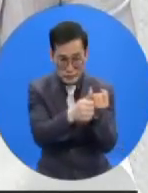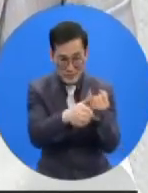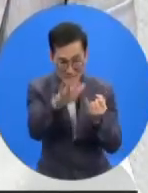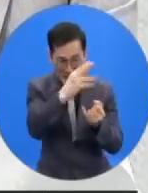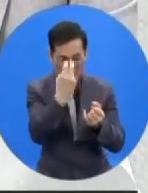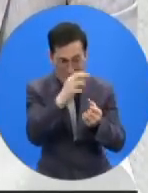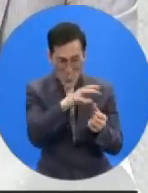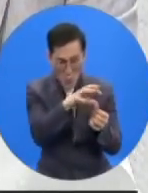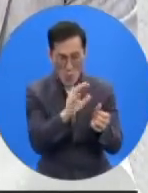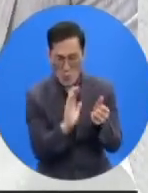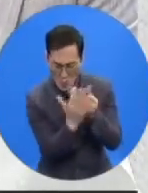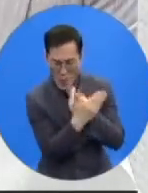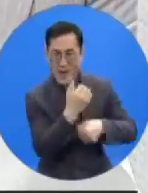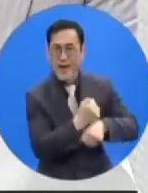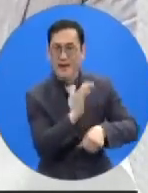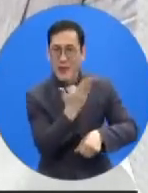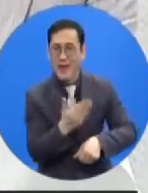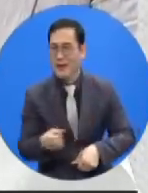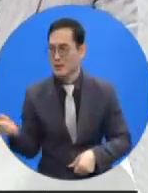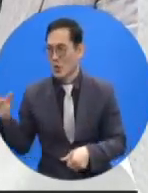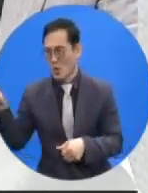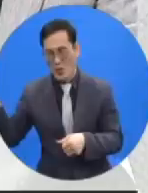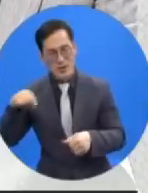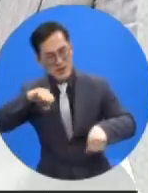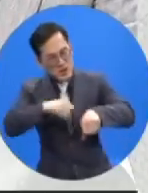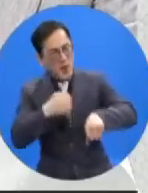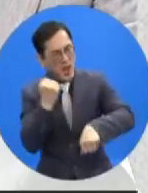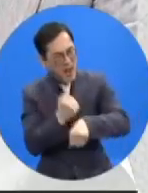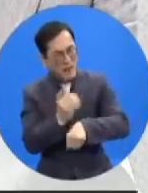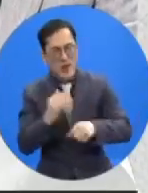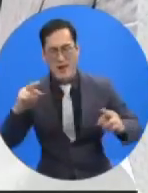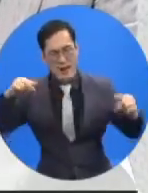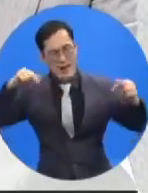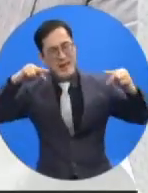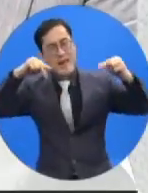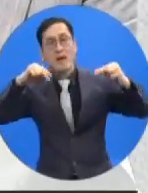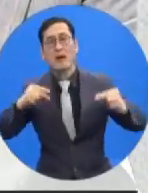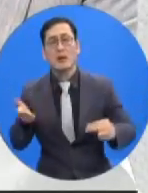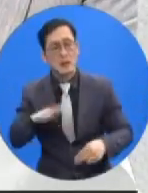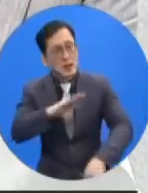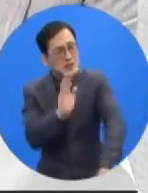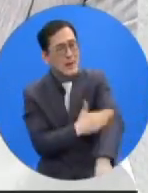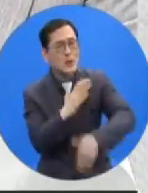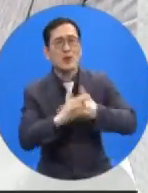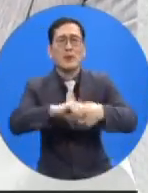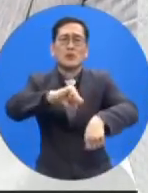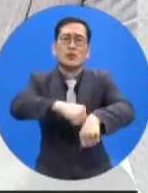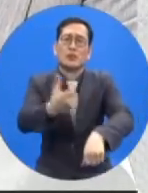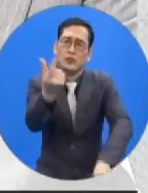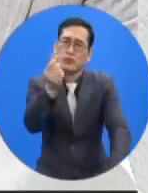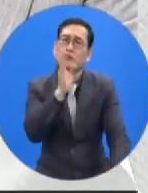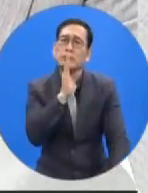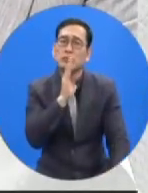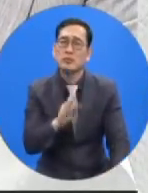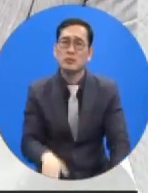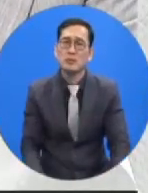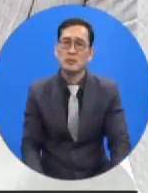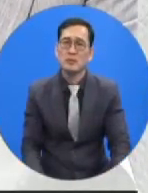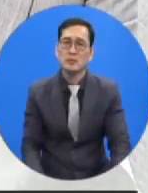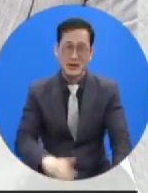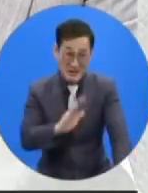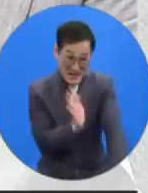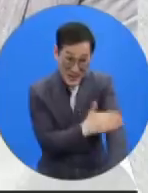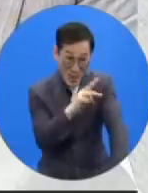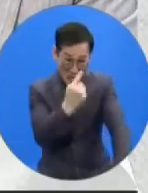있지만 잘못된 건 잘못된 거잖아요. 잘못된 건 잘못된 거. 예. 우리가 무죄 추정의 원칙도 있고 우리가 판사가 아니고 법 우리가